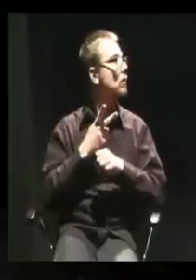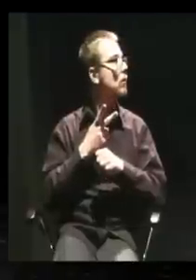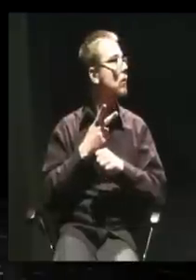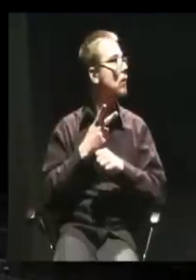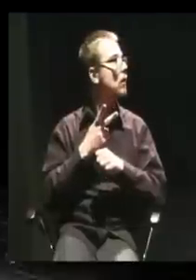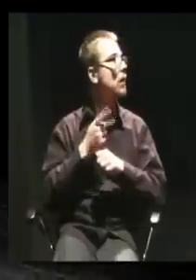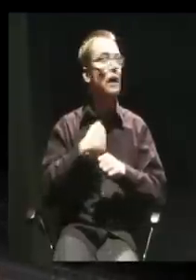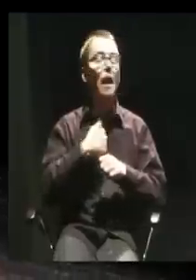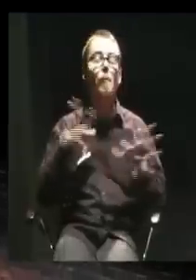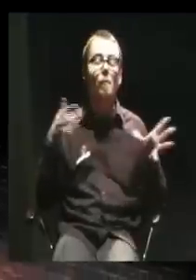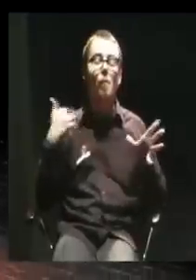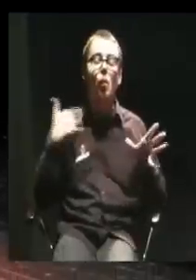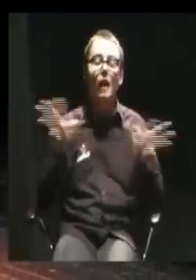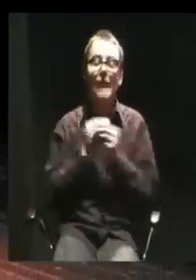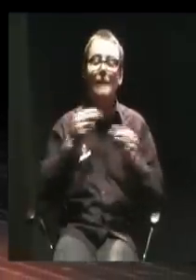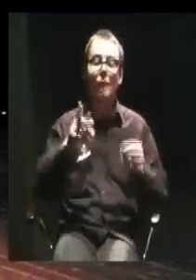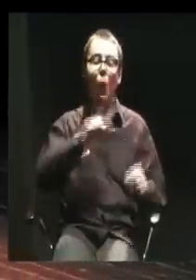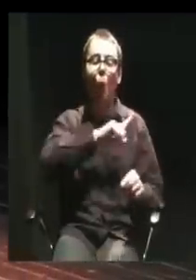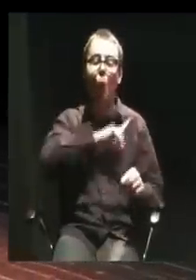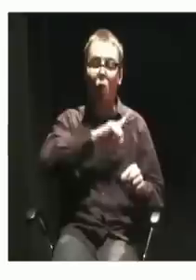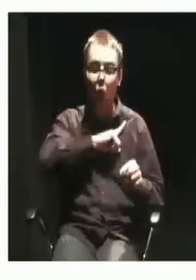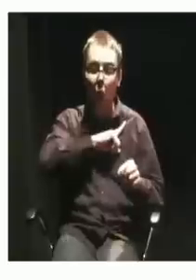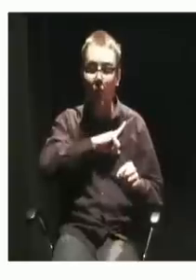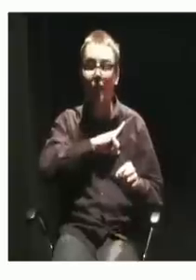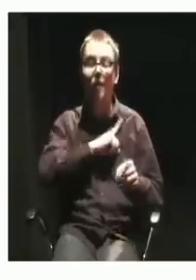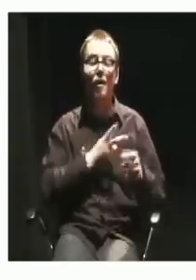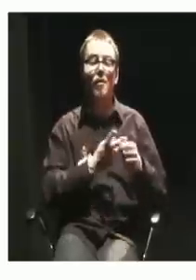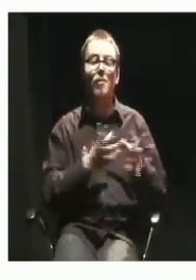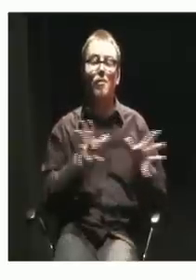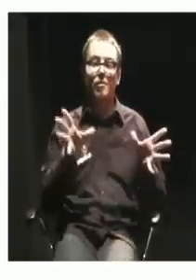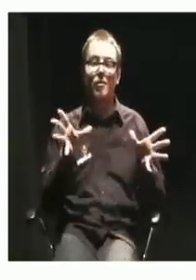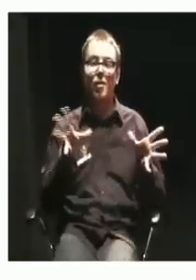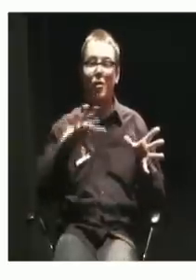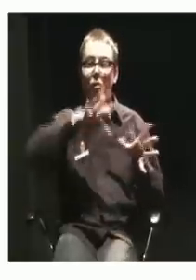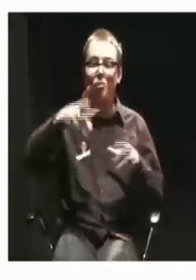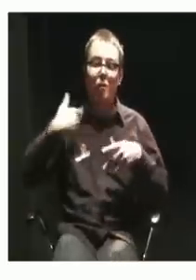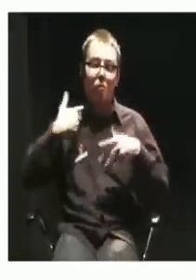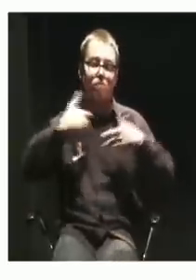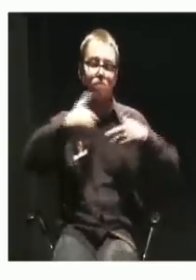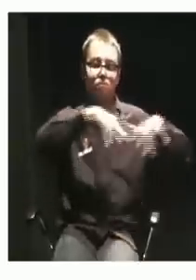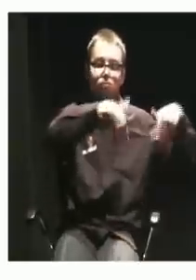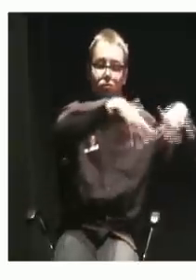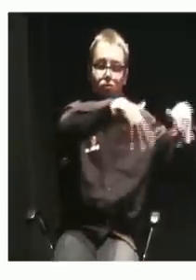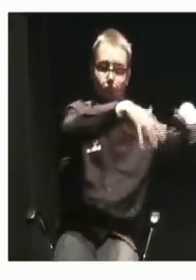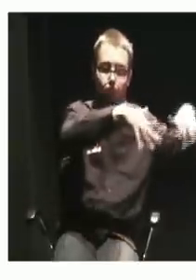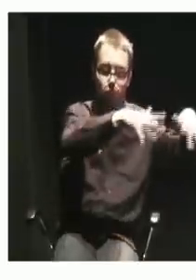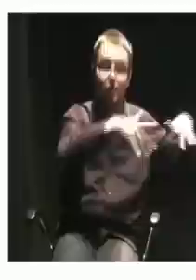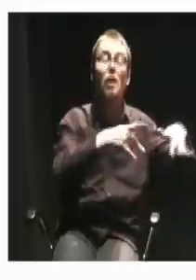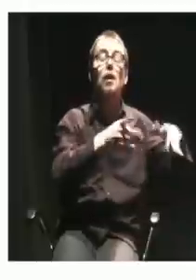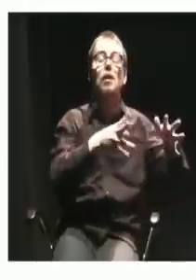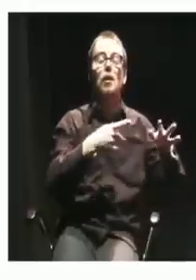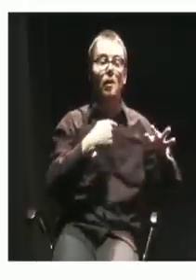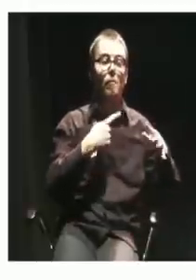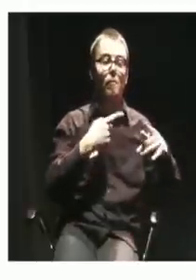idąca na odprawę. Wchodzili do dużego pomieszczenia, brali z takiego kosza, z takiego worka identyfikatory oraz